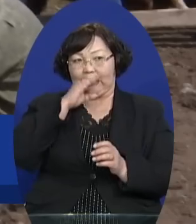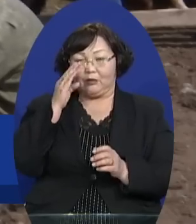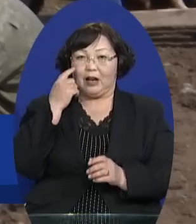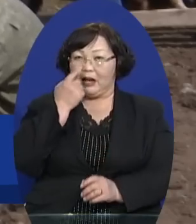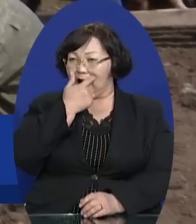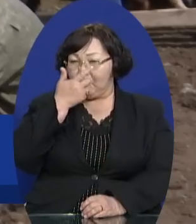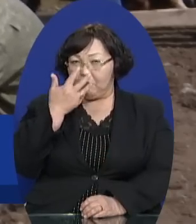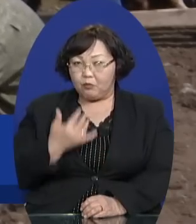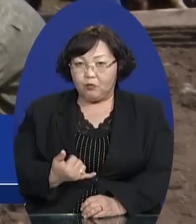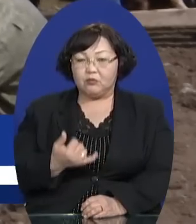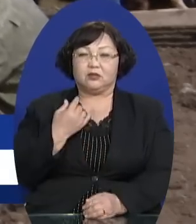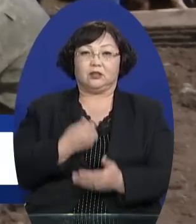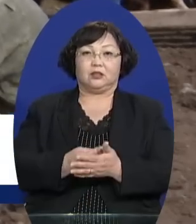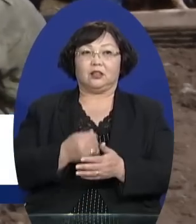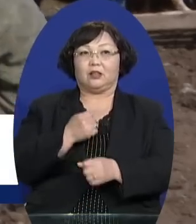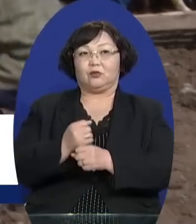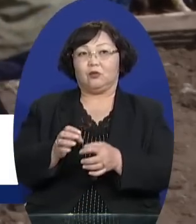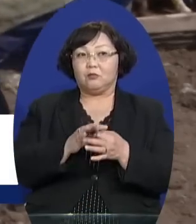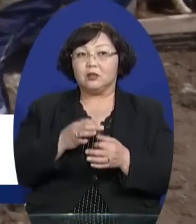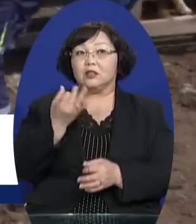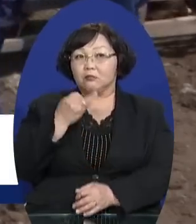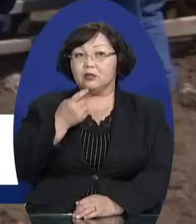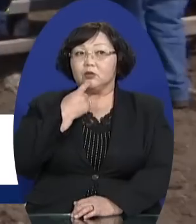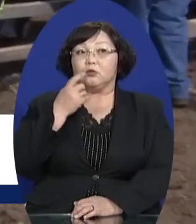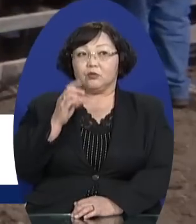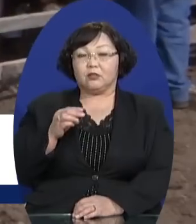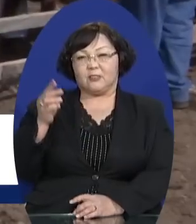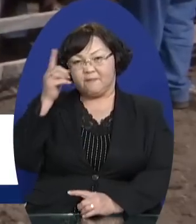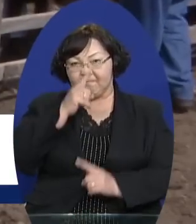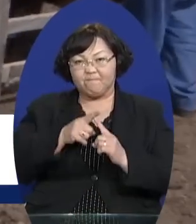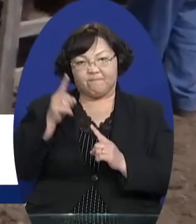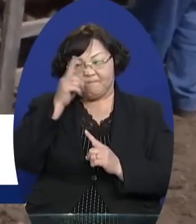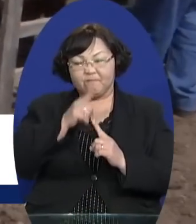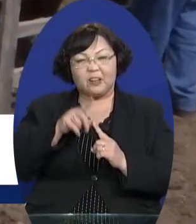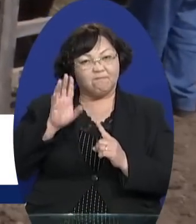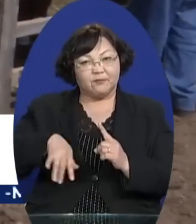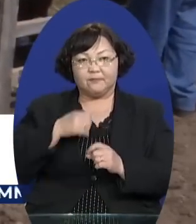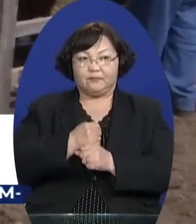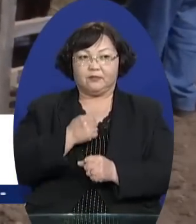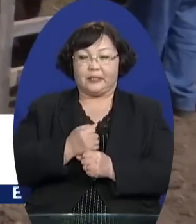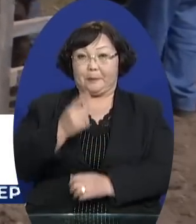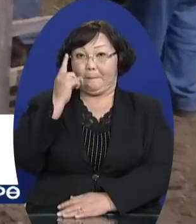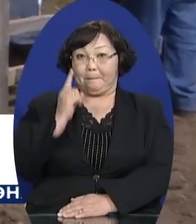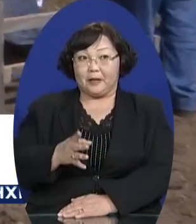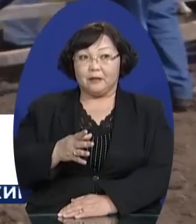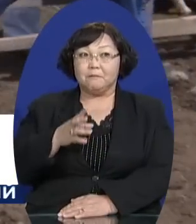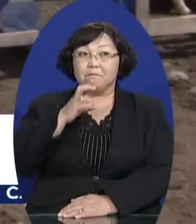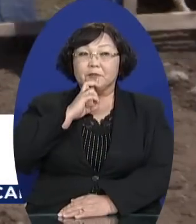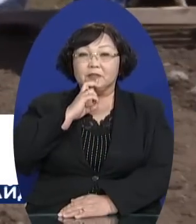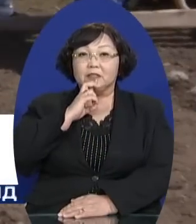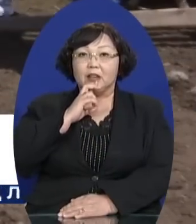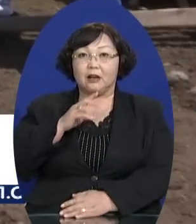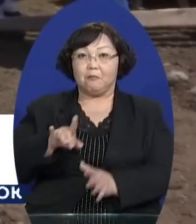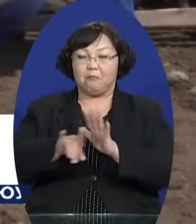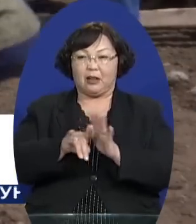тийм талууд байна л да. Тэгээд ийм талаас болоод би эндээ зүгдэл яваад байгаа юм. Тэгэхдээ нэг айхтар араатантай дайруулах юм бол